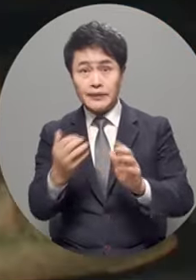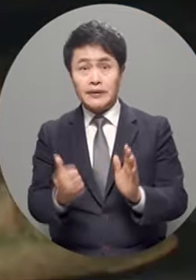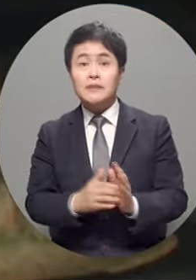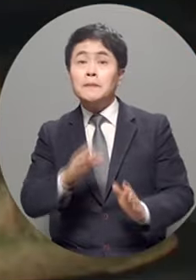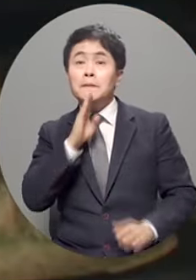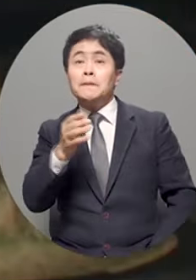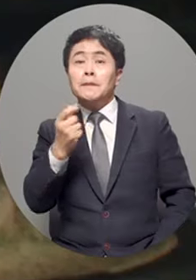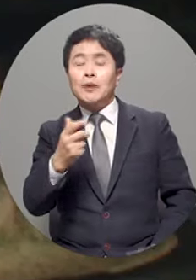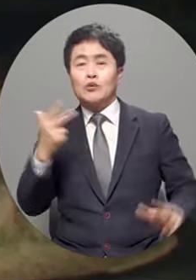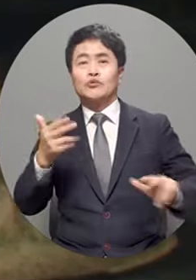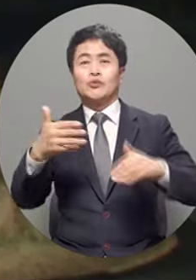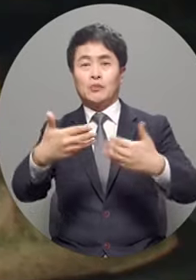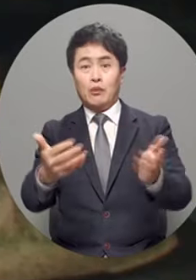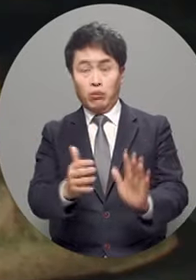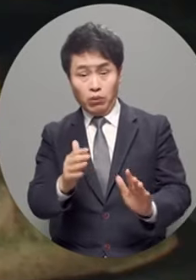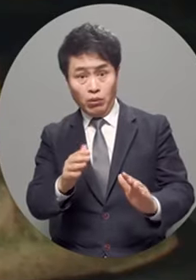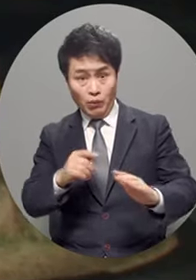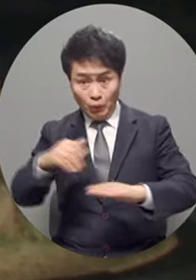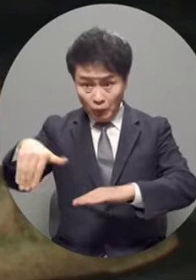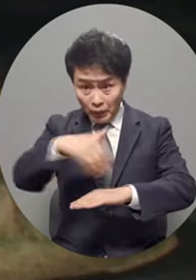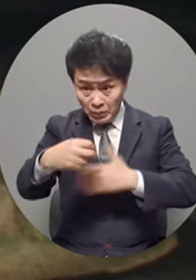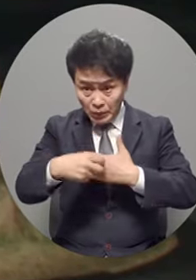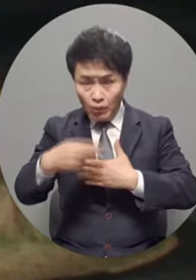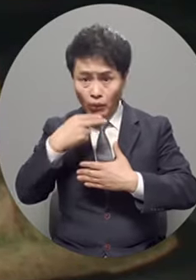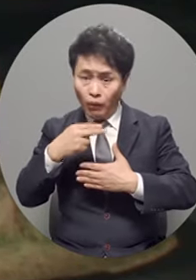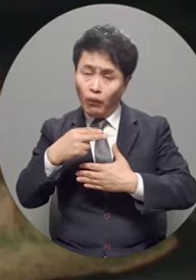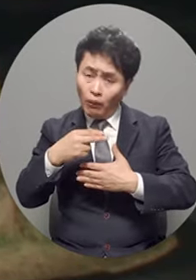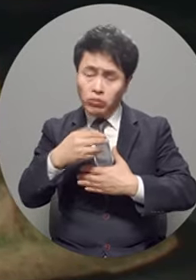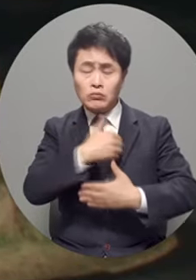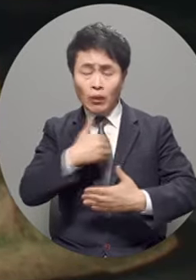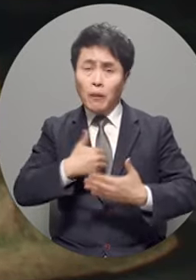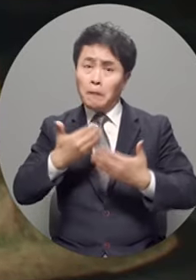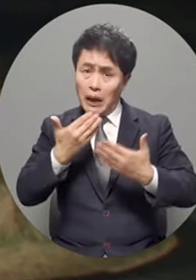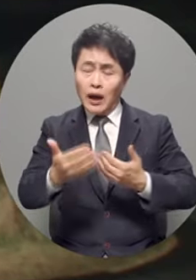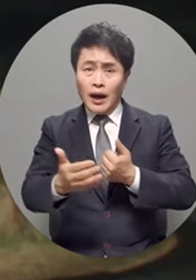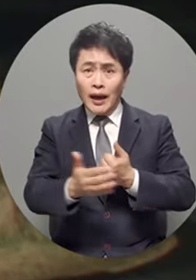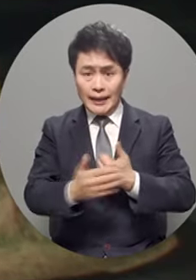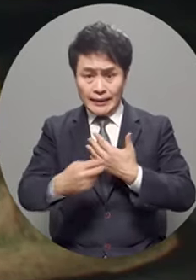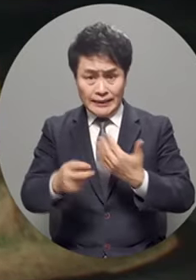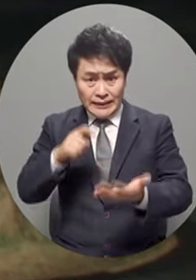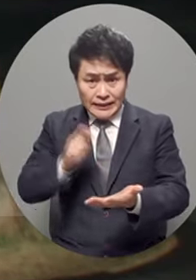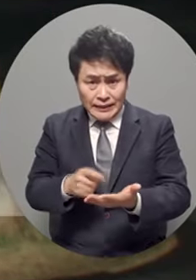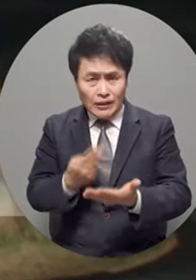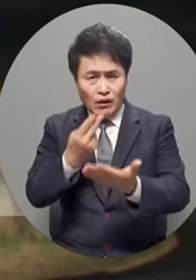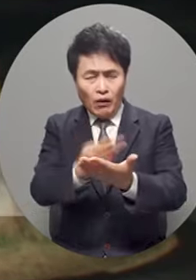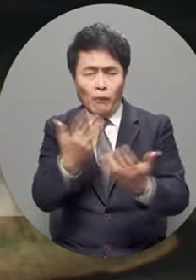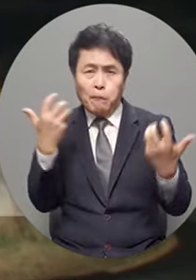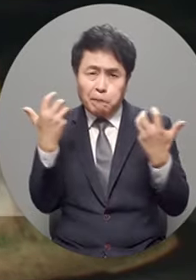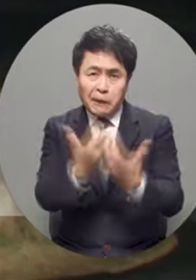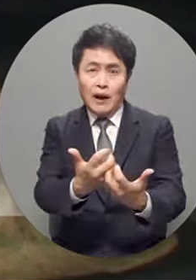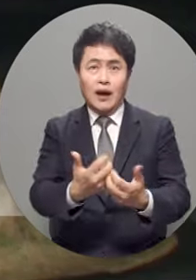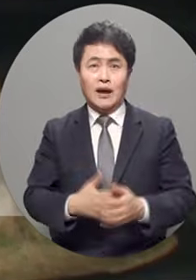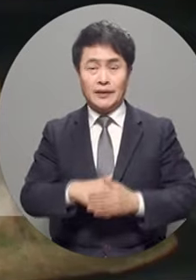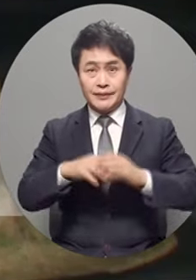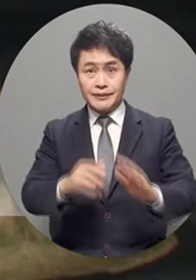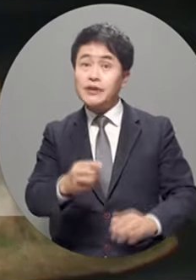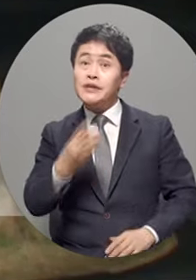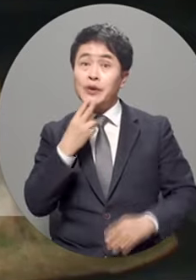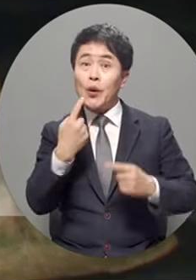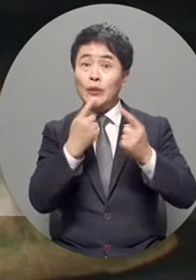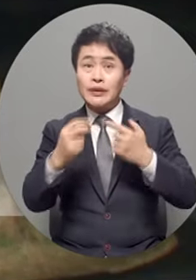네, 주말인 오늘은 외래 진료가 없어서 그나마 한숨 돌리는 분위기였지만 응급실은 여전히 꽉 들어찼습니다. 이곳